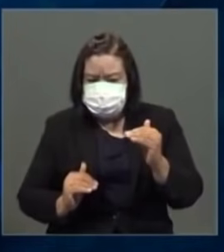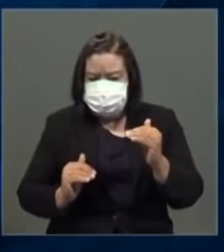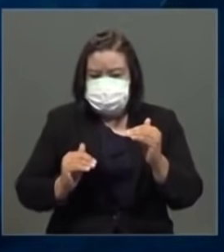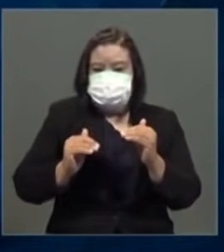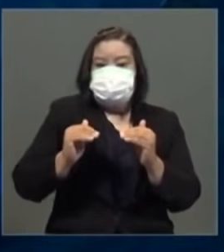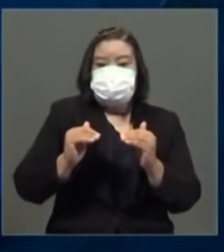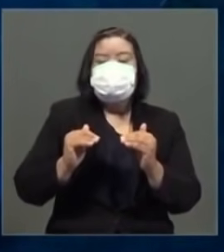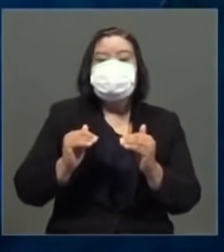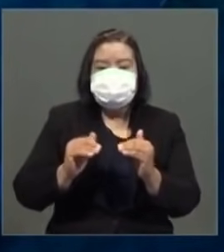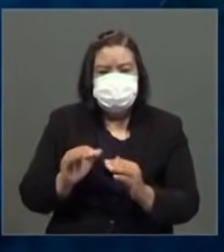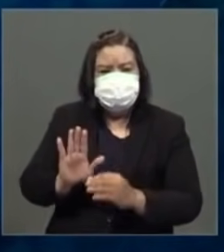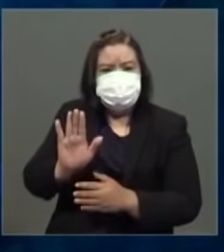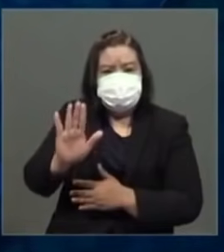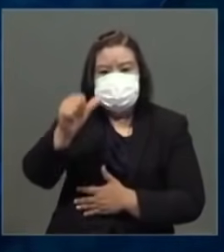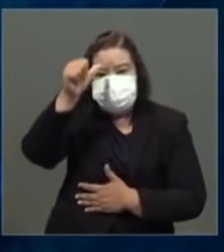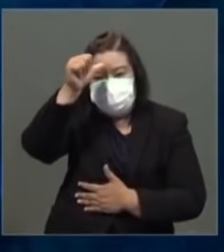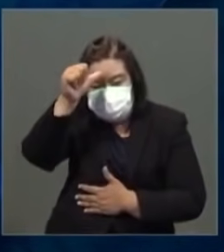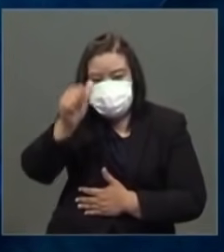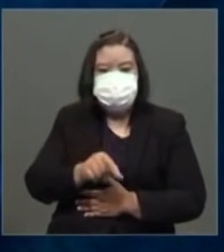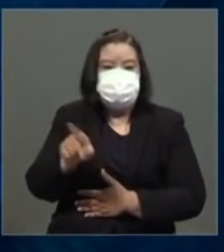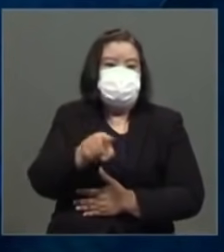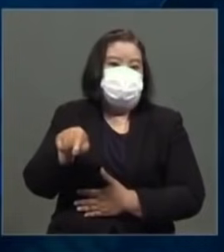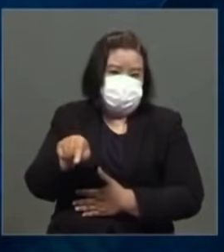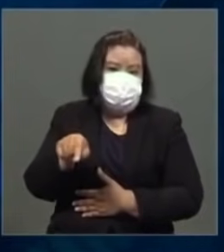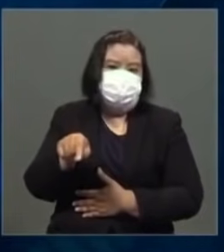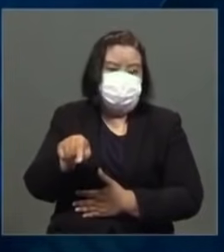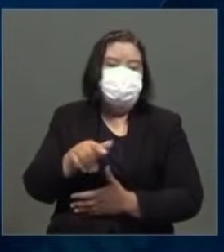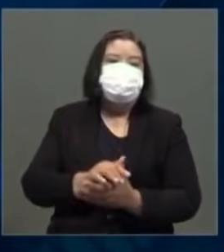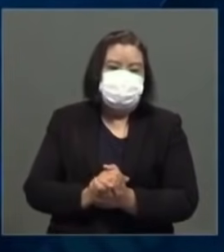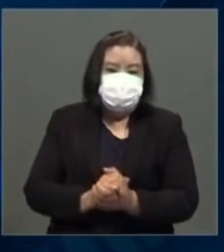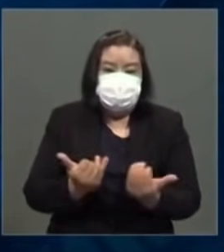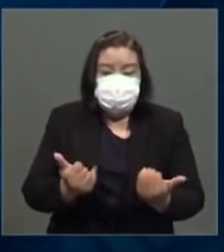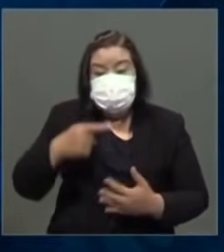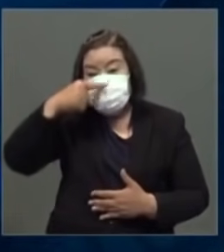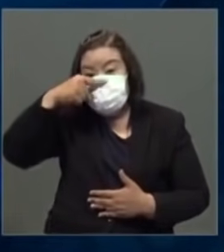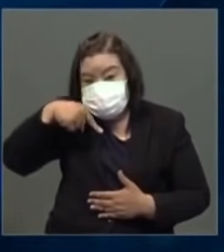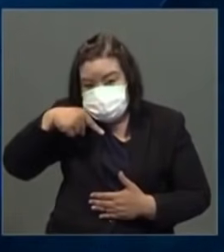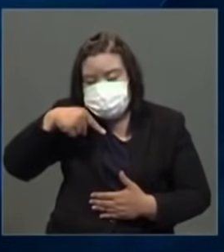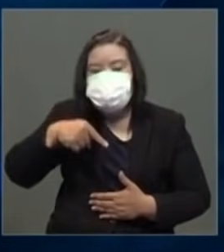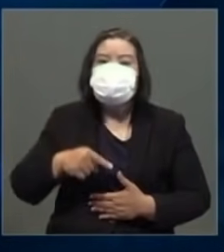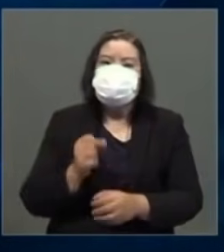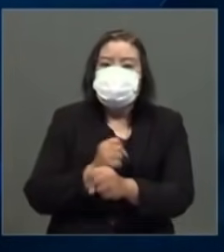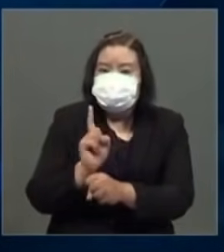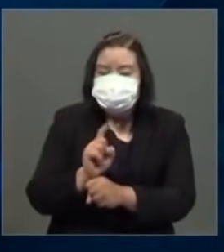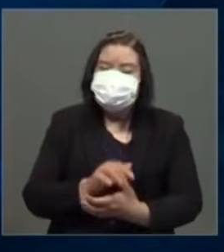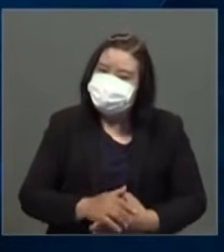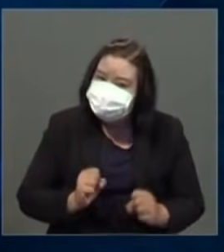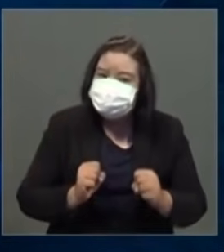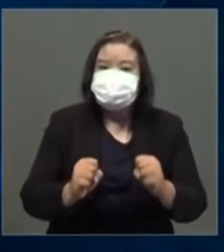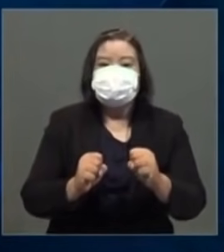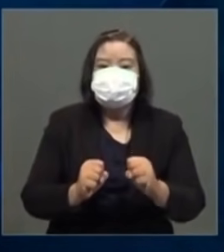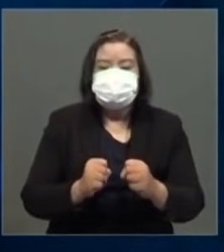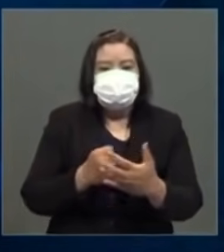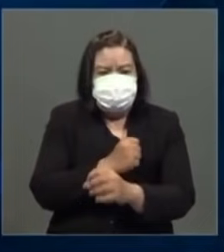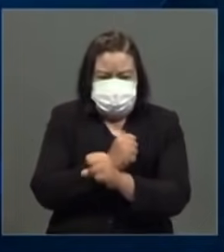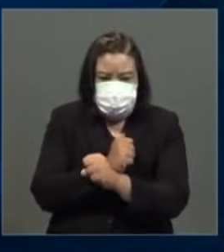ศของอินเดียของอังกฤษแล้วแนวโน้มของเราก็ยังคงจะต้องสู้กับเขาในลักษณะที่เป็น